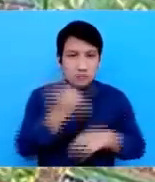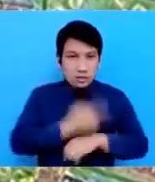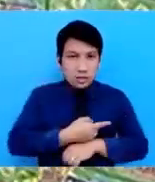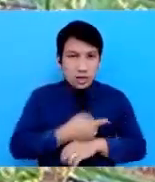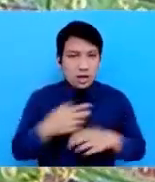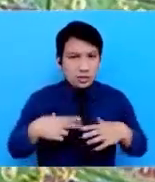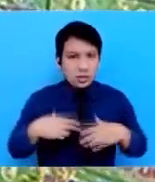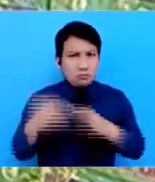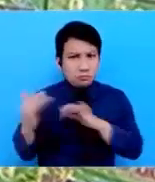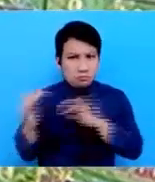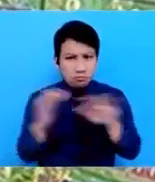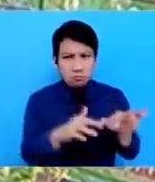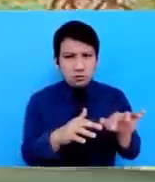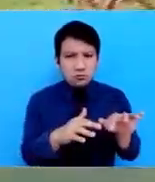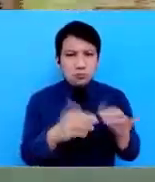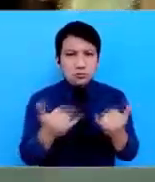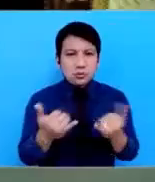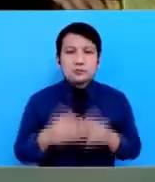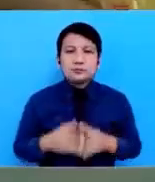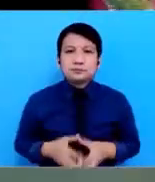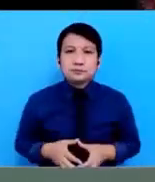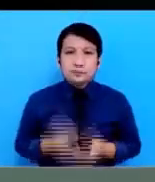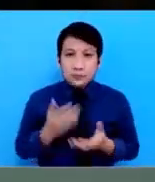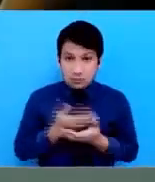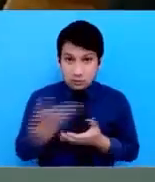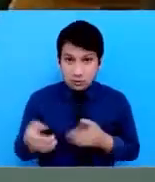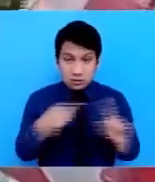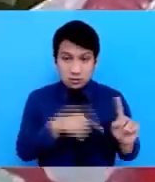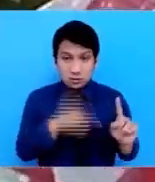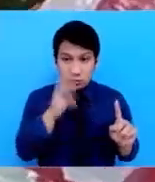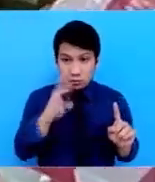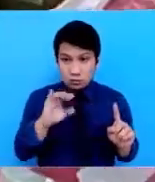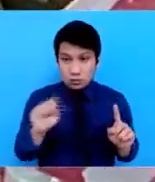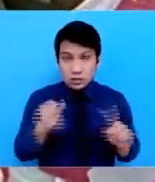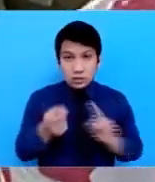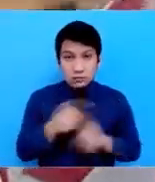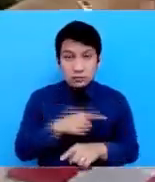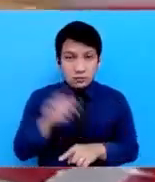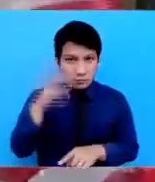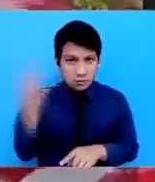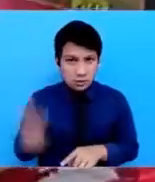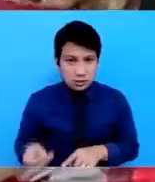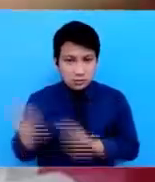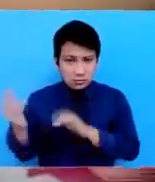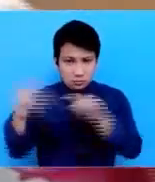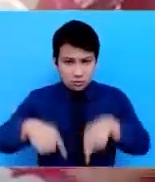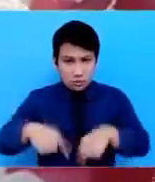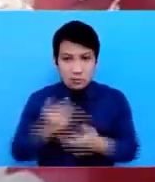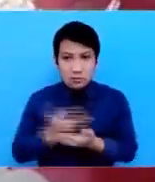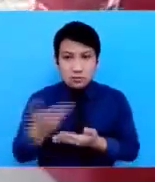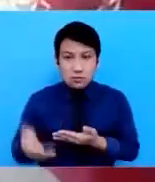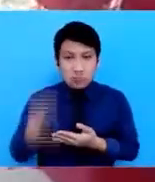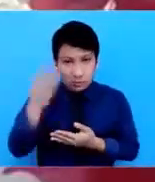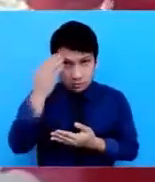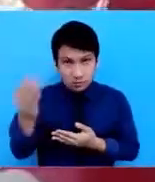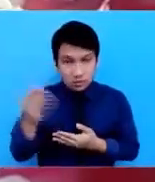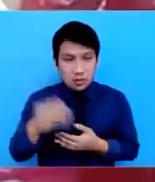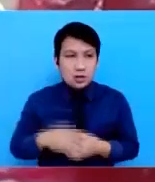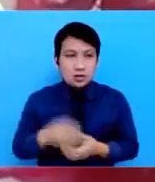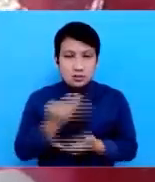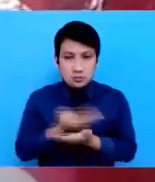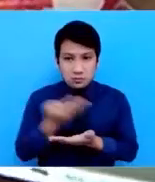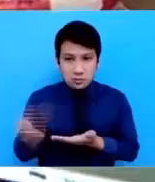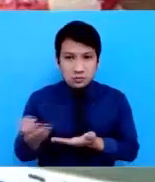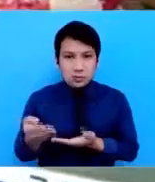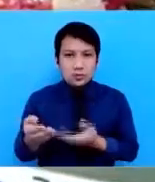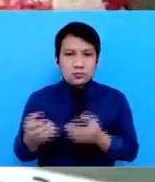maraming sinamantala ang holiday. Si Wen, galing pang Batangas at dumayo rito para bumili ng mga pailaw. Kasi ngayon lang